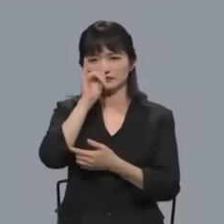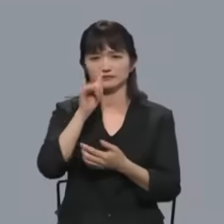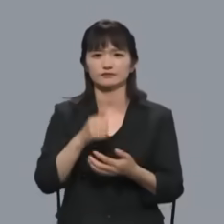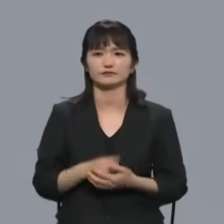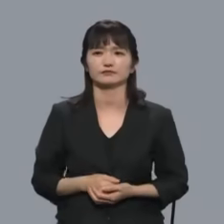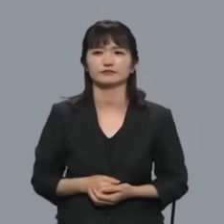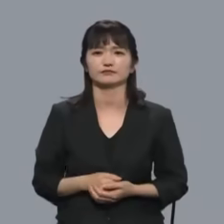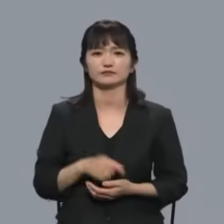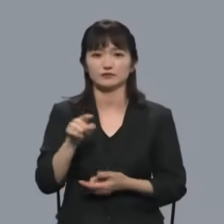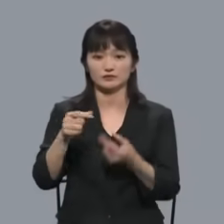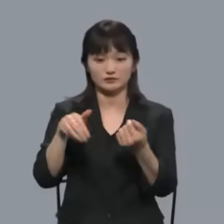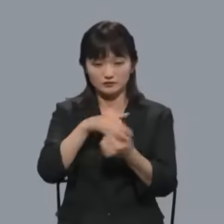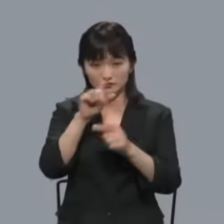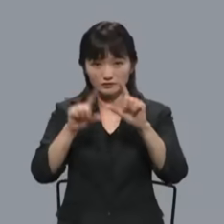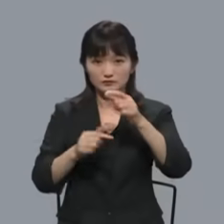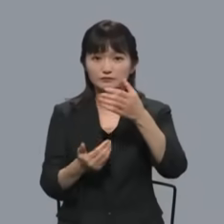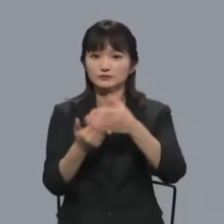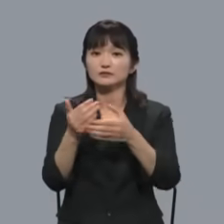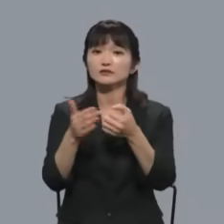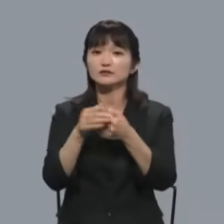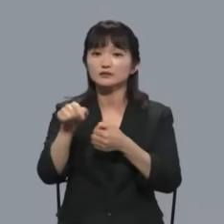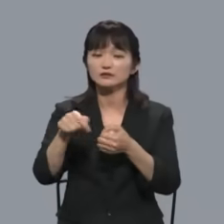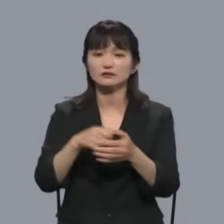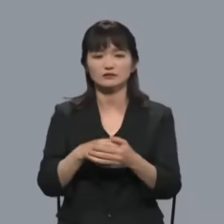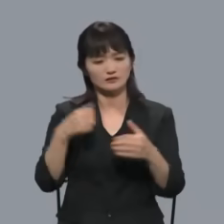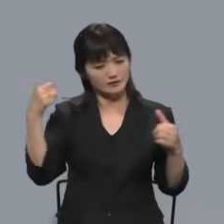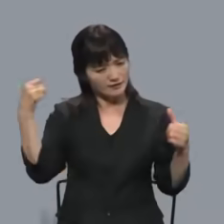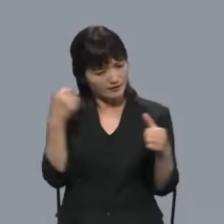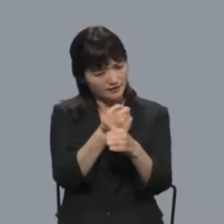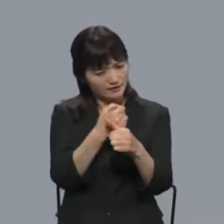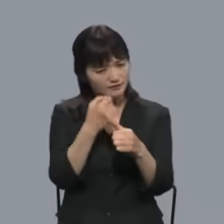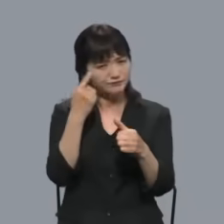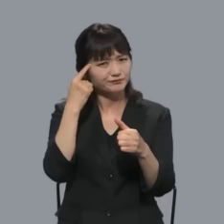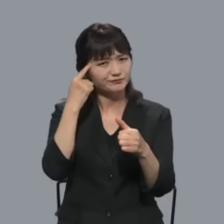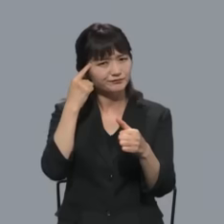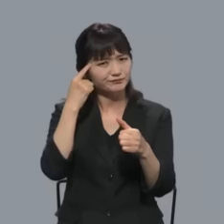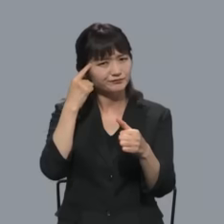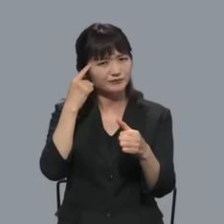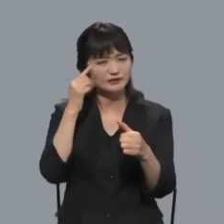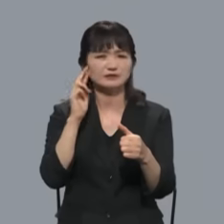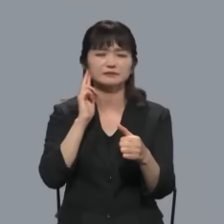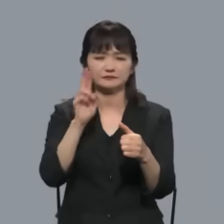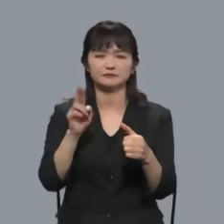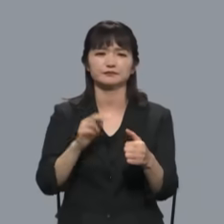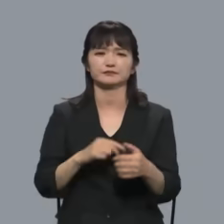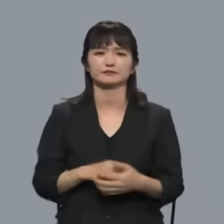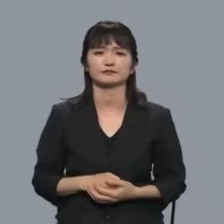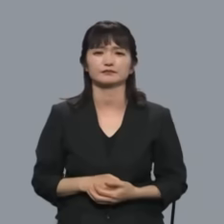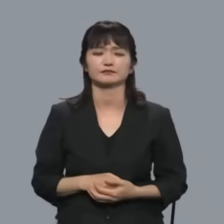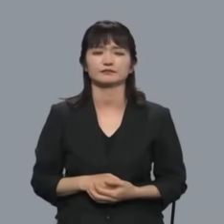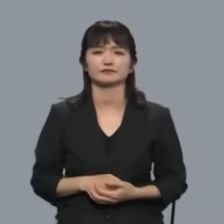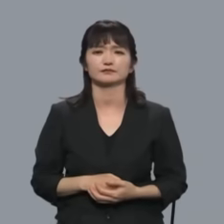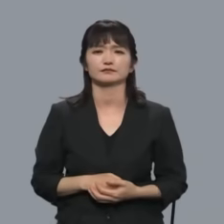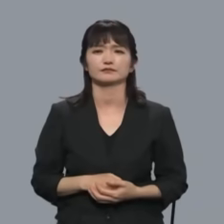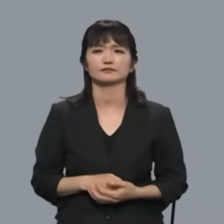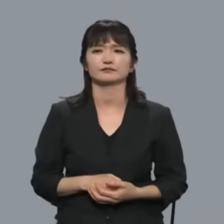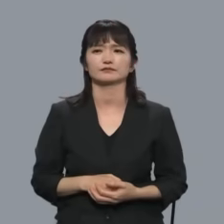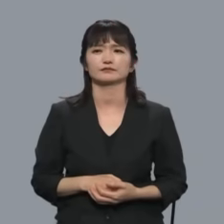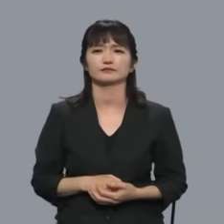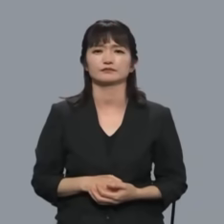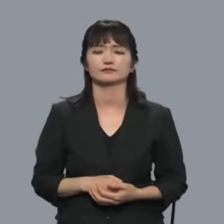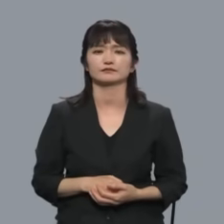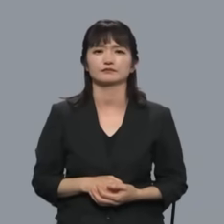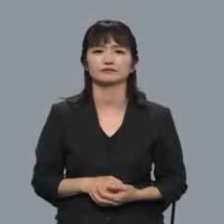있었던 일이기 때문에 이걸 가지고 학대로 하는 부분은 좀 가혹하다라는 입장으로 보여집니다